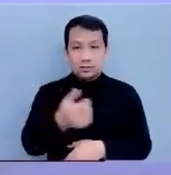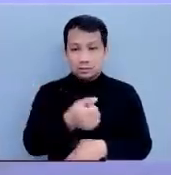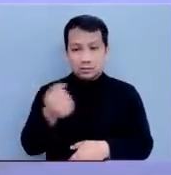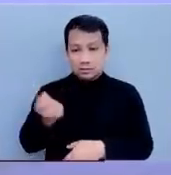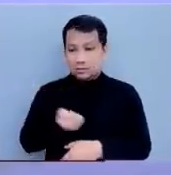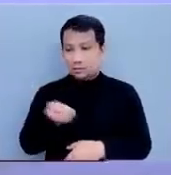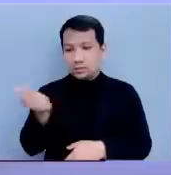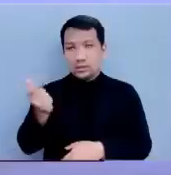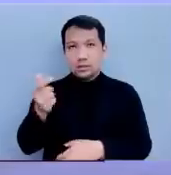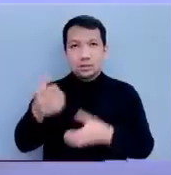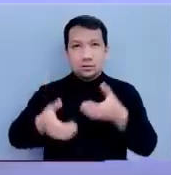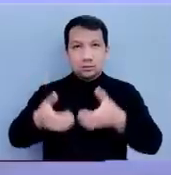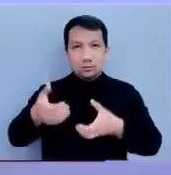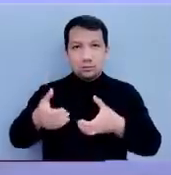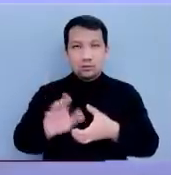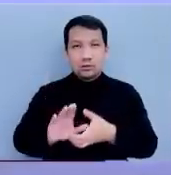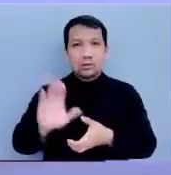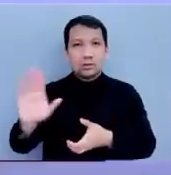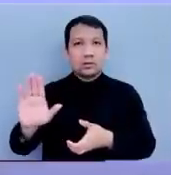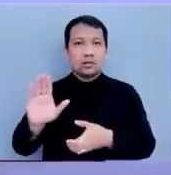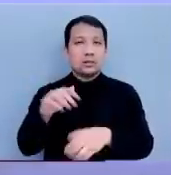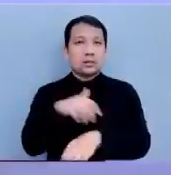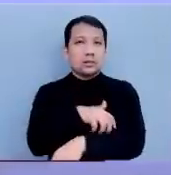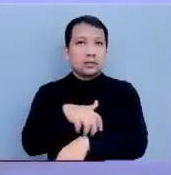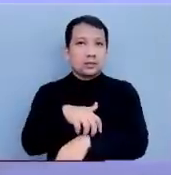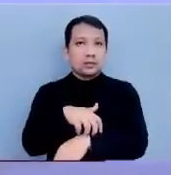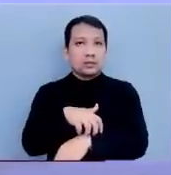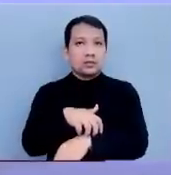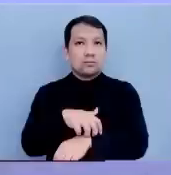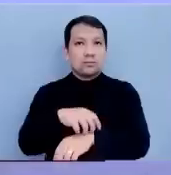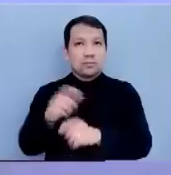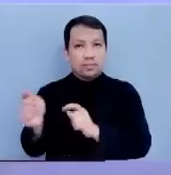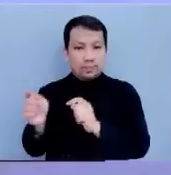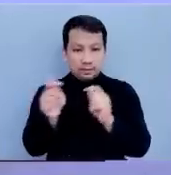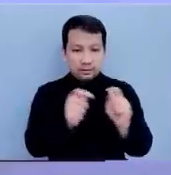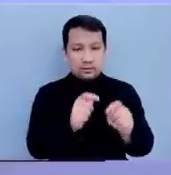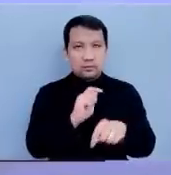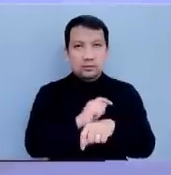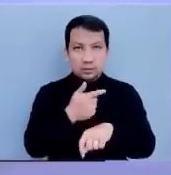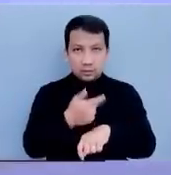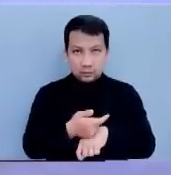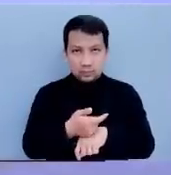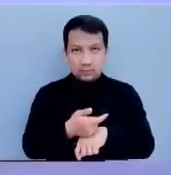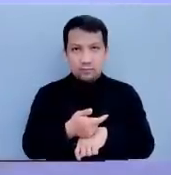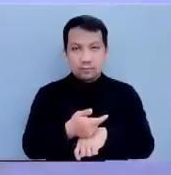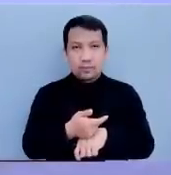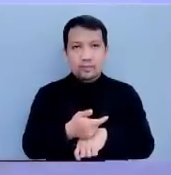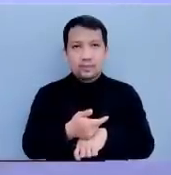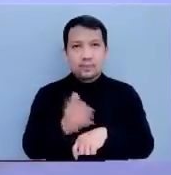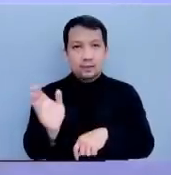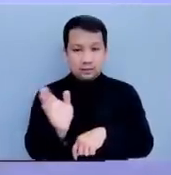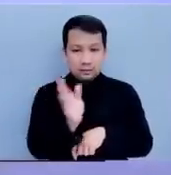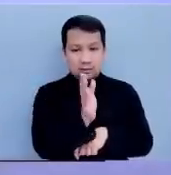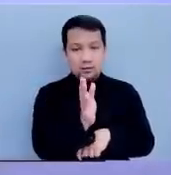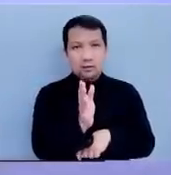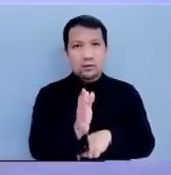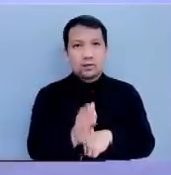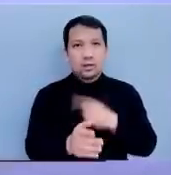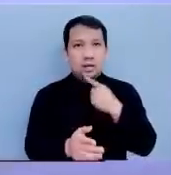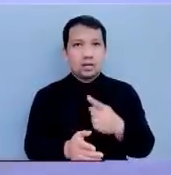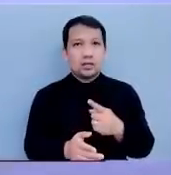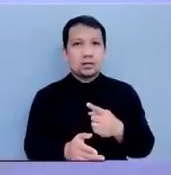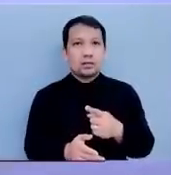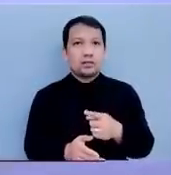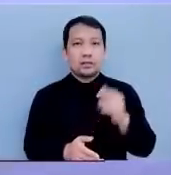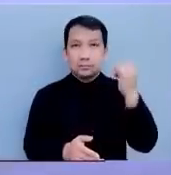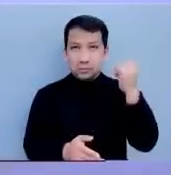ng Korte Suprema mula sa Makati at pinapalipat sa Taguig. Ang matitira na lang po bale sa Makati ay ito pong